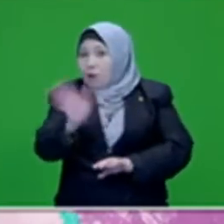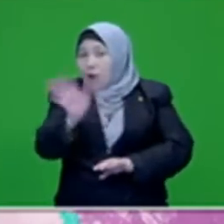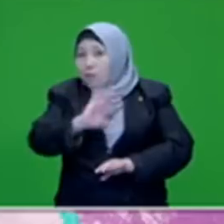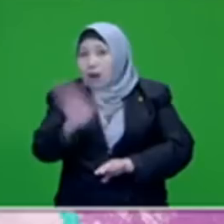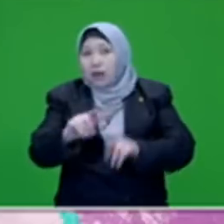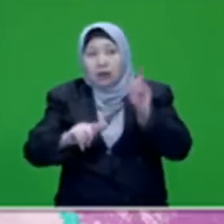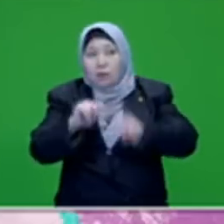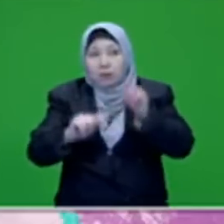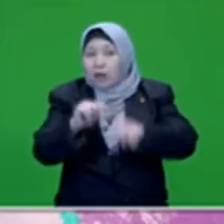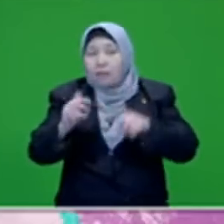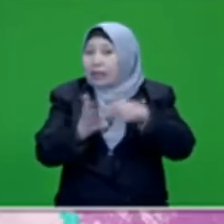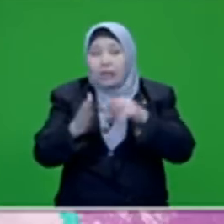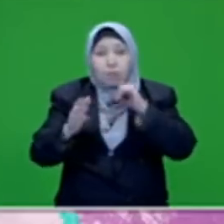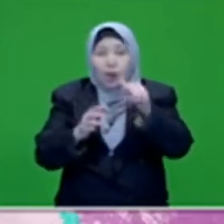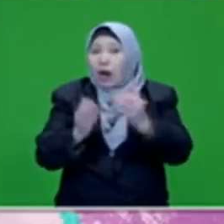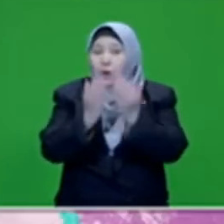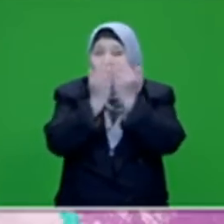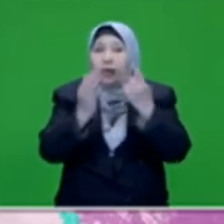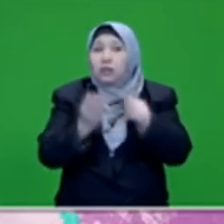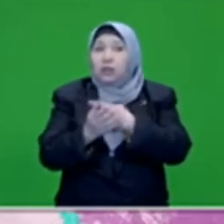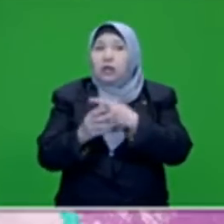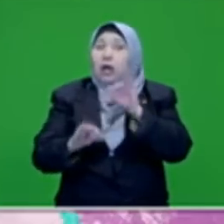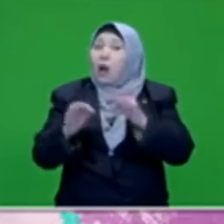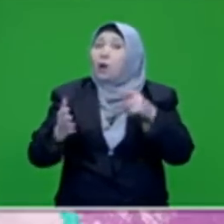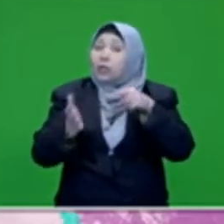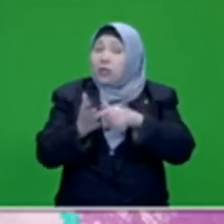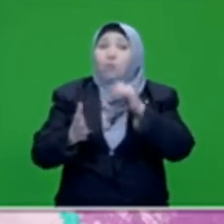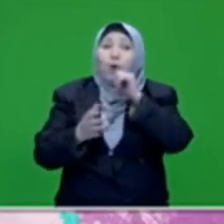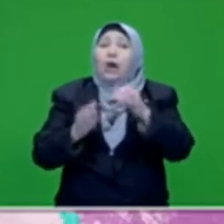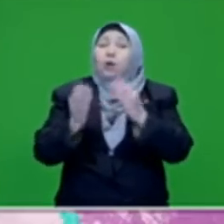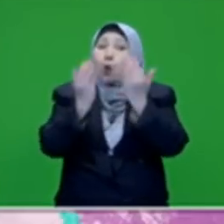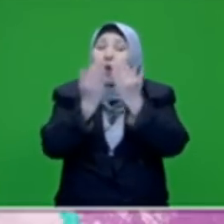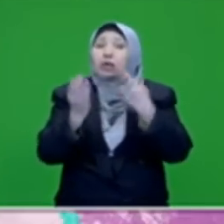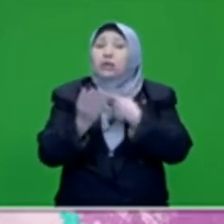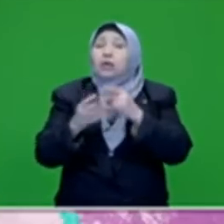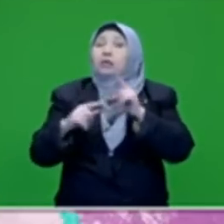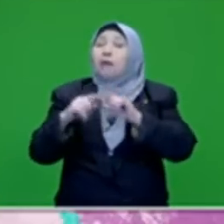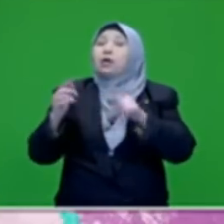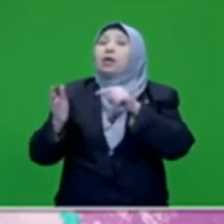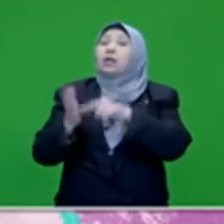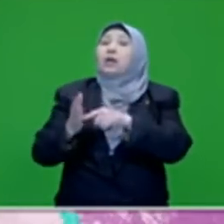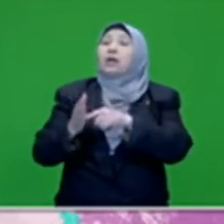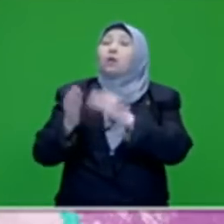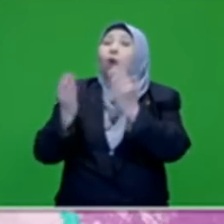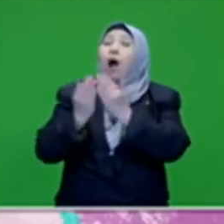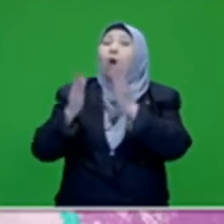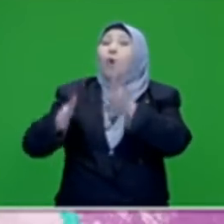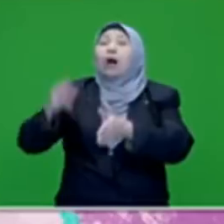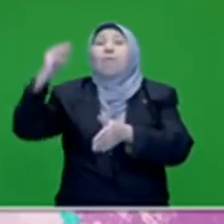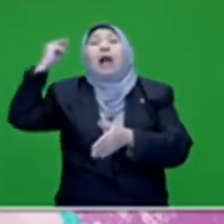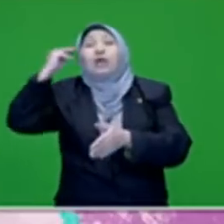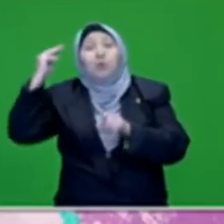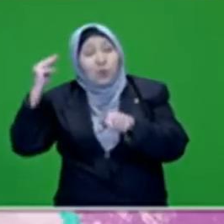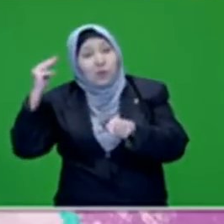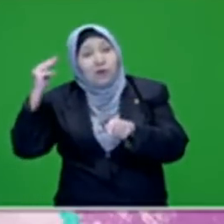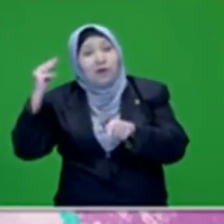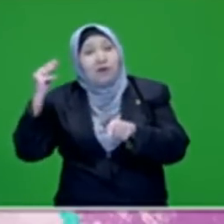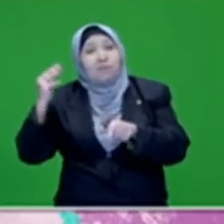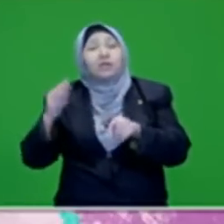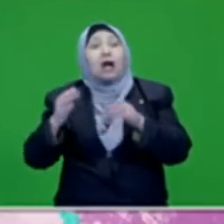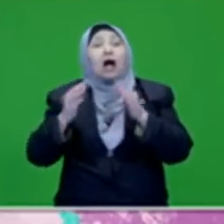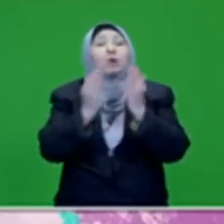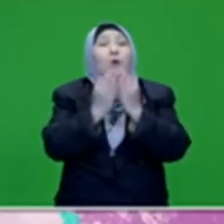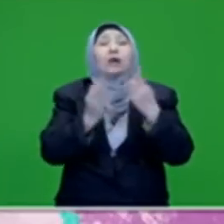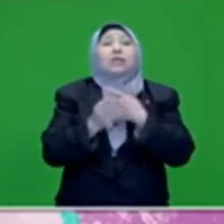mak? Ini bukan doa kita. Eh, kalau ini bukan doa kita, habis ini doa siapa? Ini doa orang Melayu, dia kata. Habis kalau ini doa kita, mana